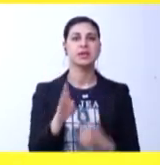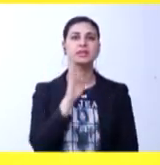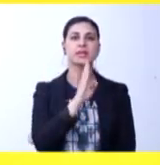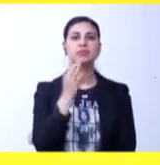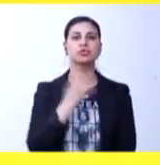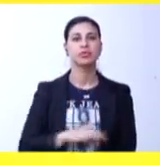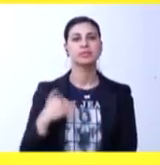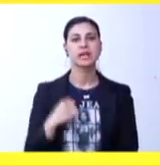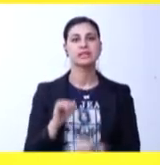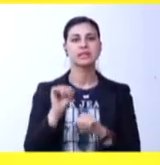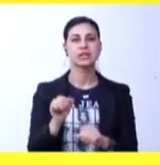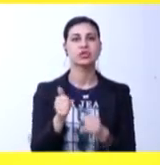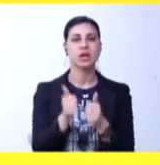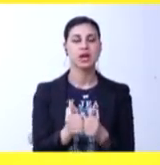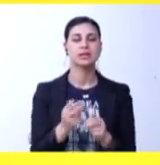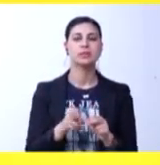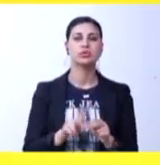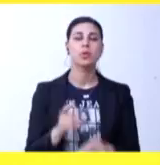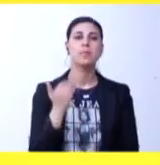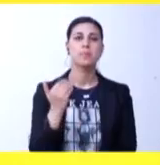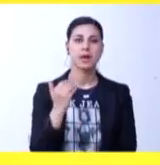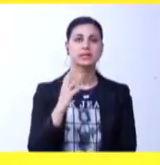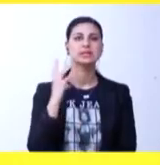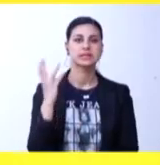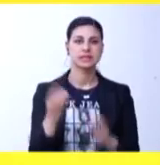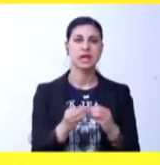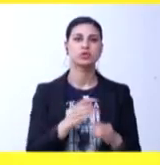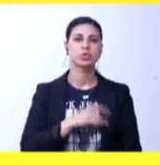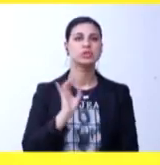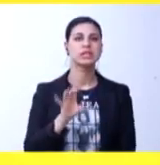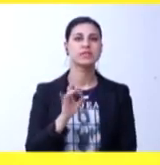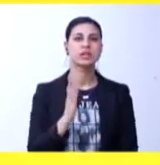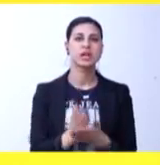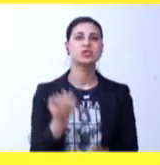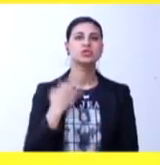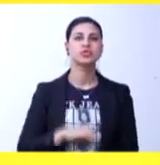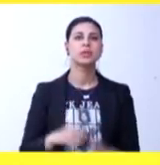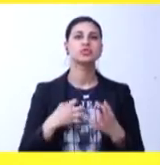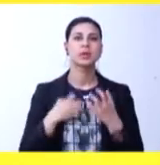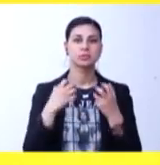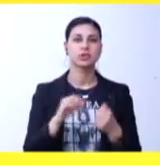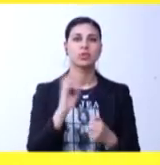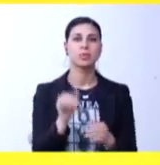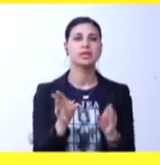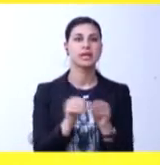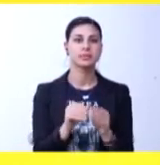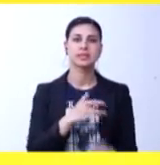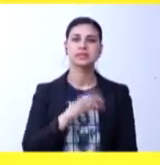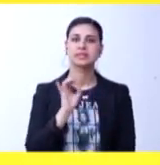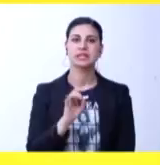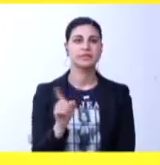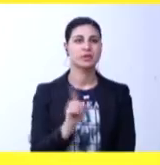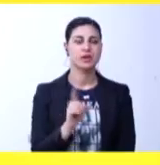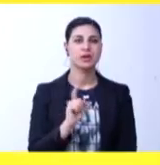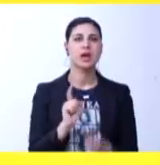შვილების მხარდასაჭერად, რადგან მათი საერთო ტკივილი არის შვილების ჯანმრთელობა და მათ ერთმანეთს არა მარტო ტკივილი